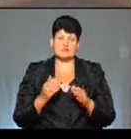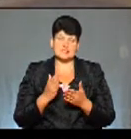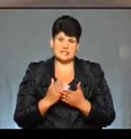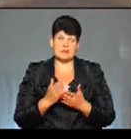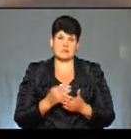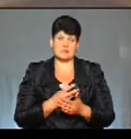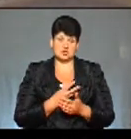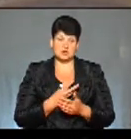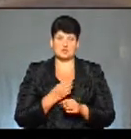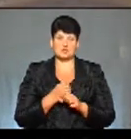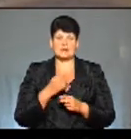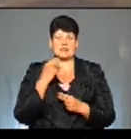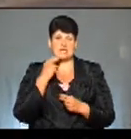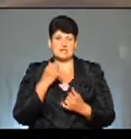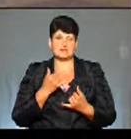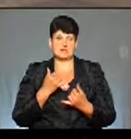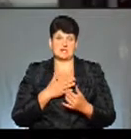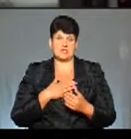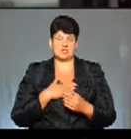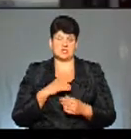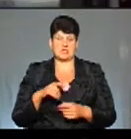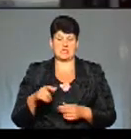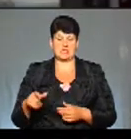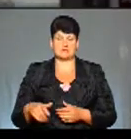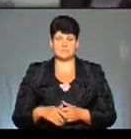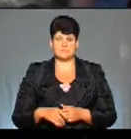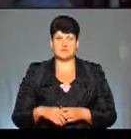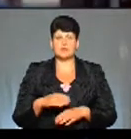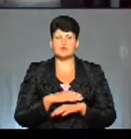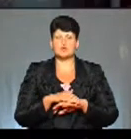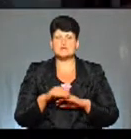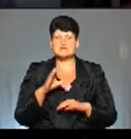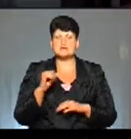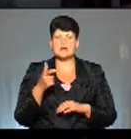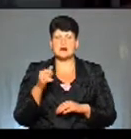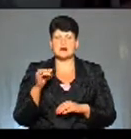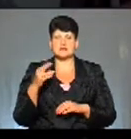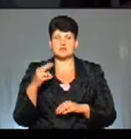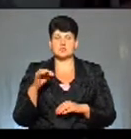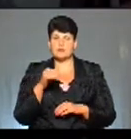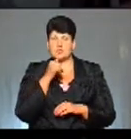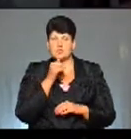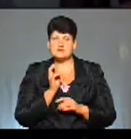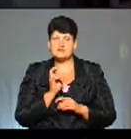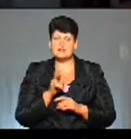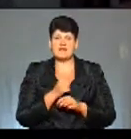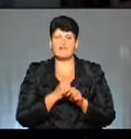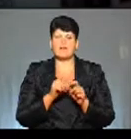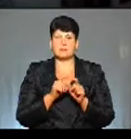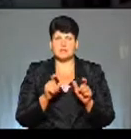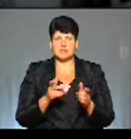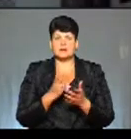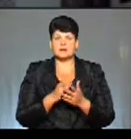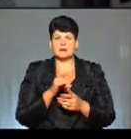зробити краще для наших же ж клієнтів. Ми на вулиці Сагайдачного. Зараз волонтери спробують зайти в одну із аптек, яка тут знаходиться,